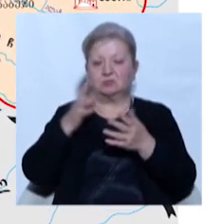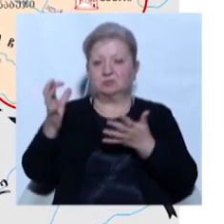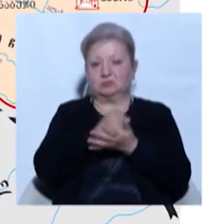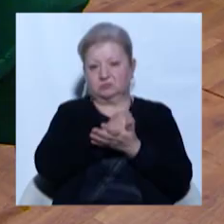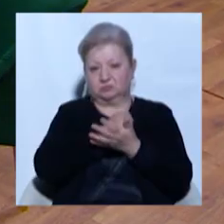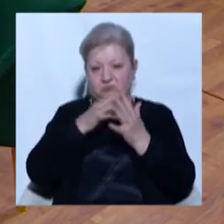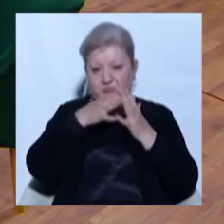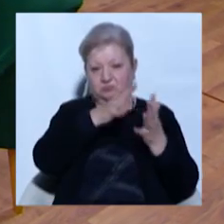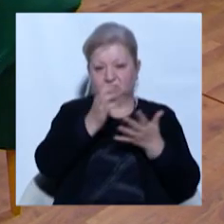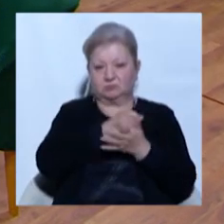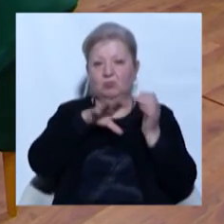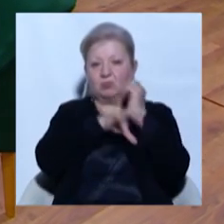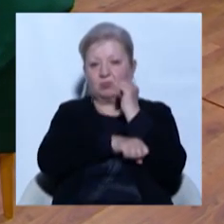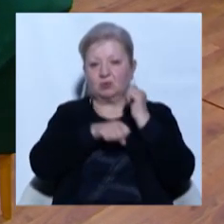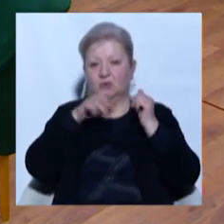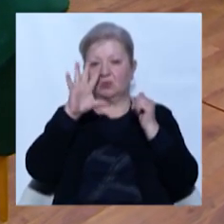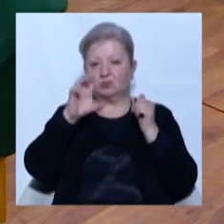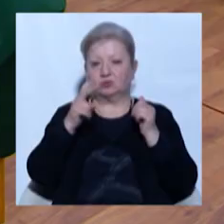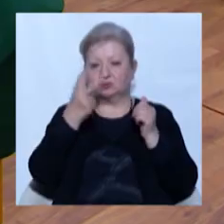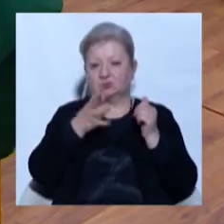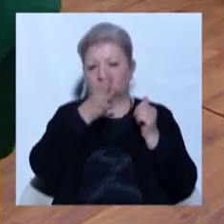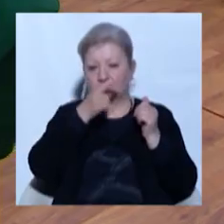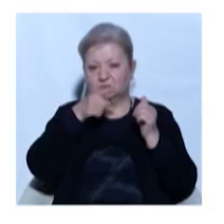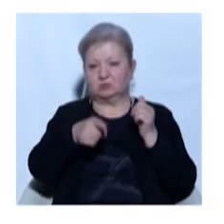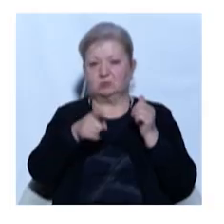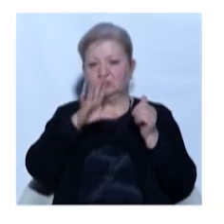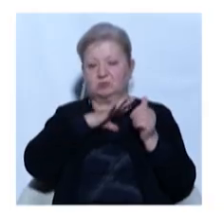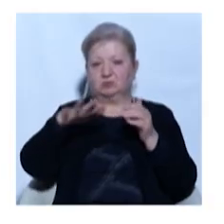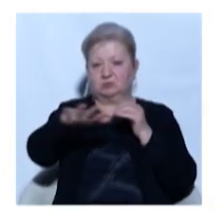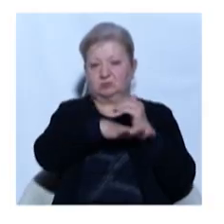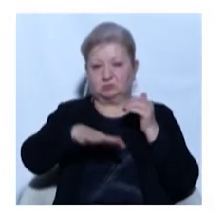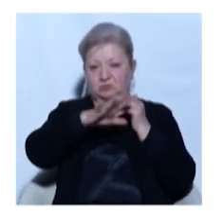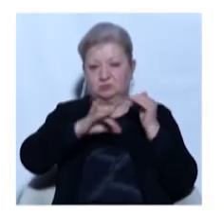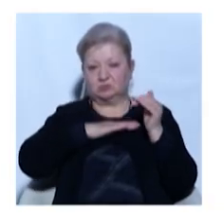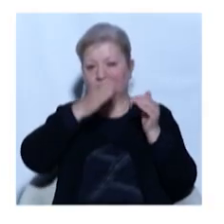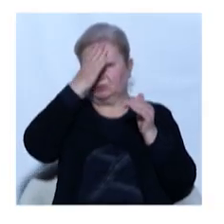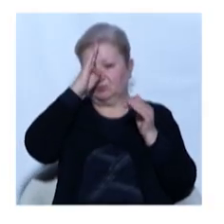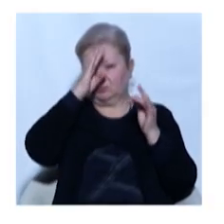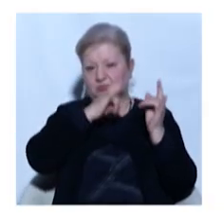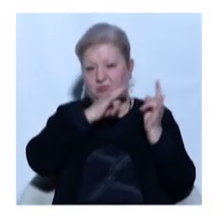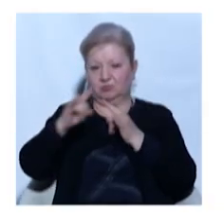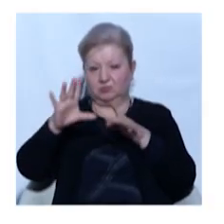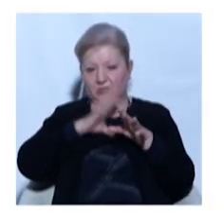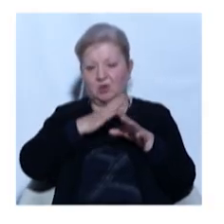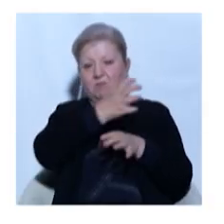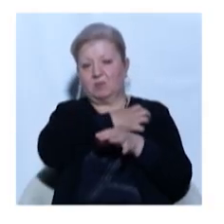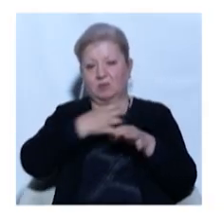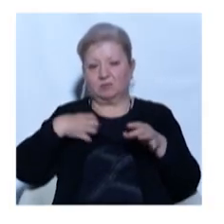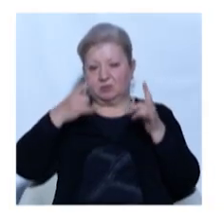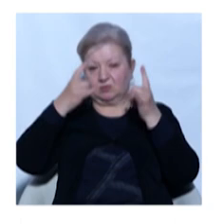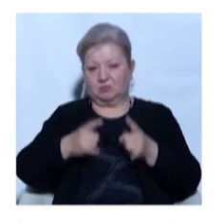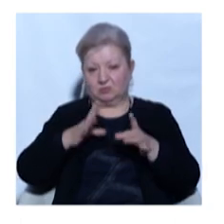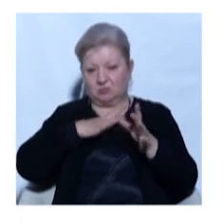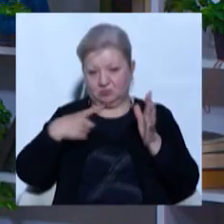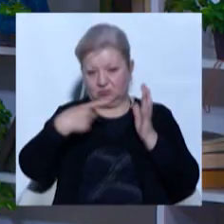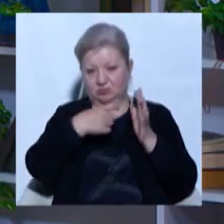წარმატებას. საბოლოო ბრძოლა 502 წელს სამგორის ველზე მოხდა, სადაც ღალატით იქნა მეფე დაჭრილი. დაჭრილი მეფე